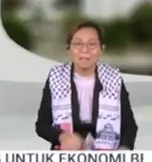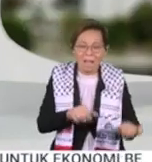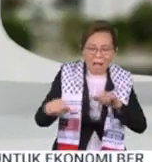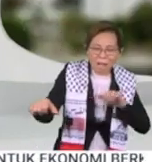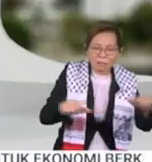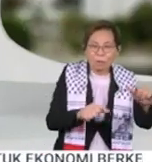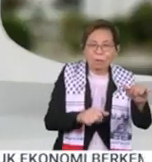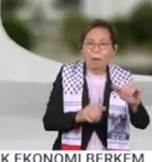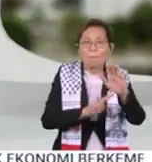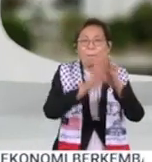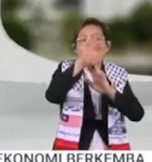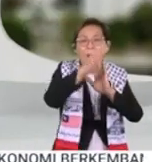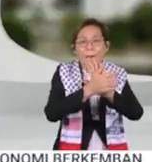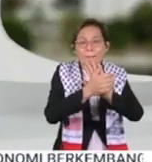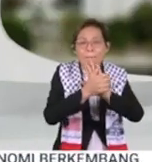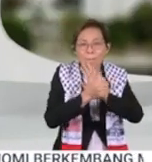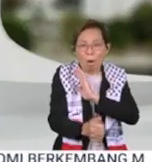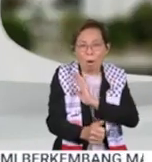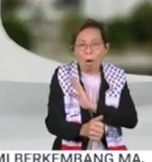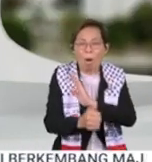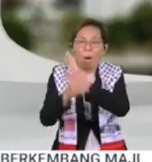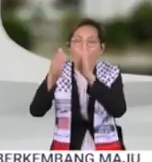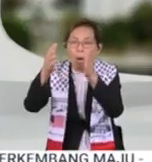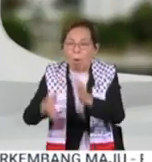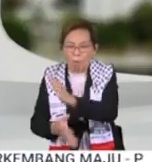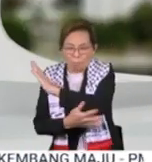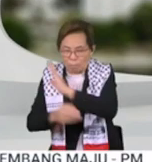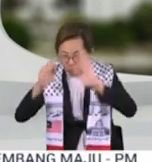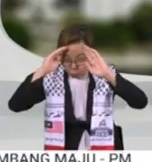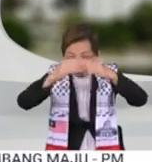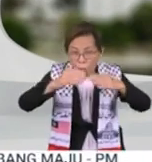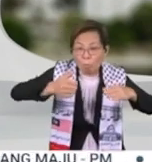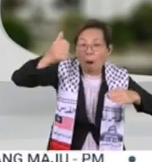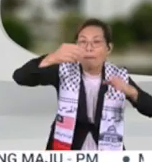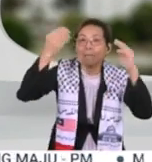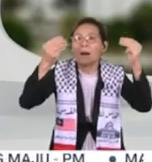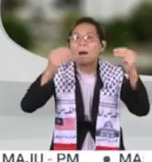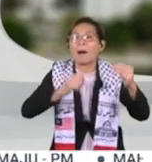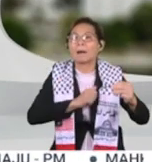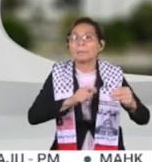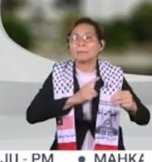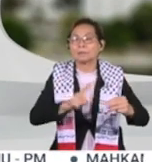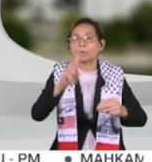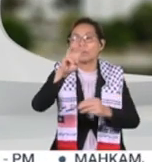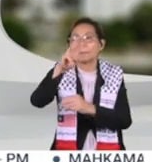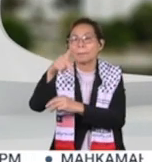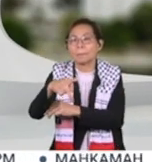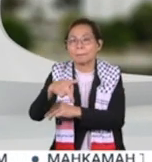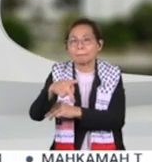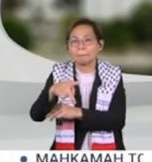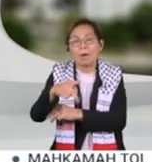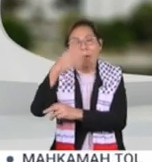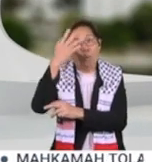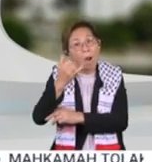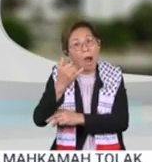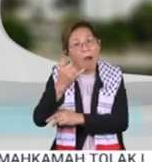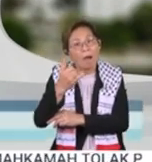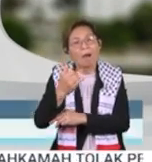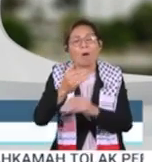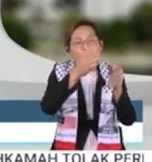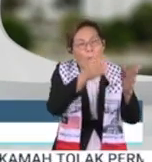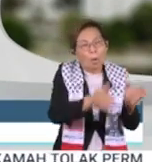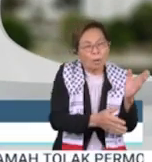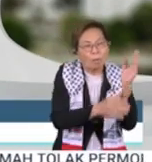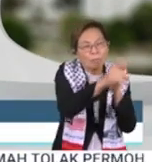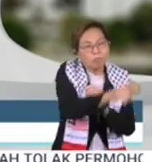Aktiviti pembangunan potensi asnaf menjadi antara fokus utama Majlis Agama Islam Wilayah Persekutuan MAWIB bagi membolehkan